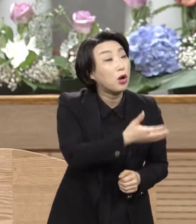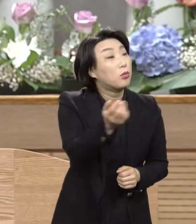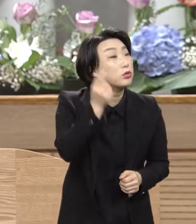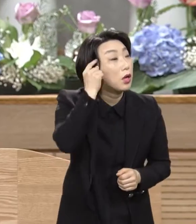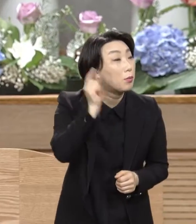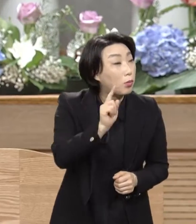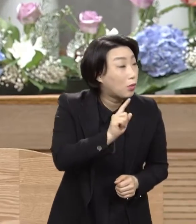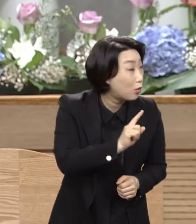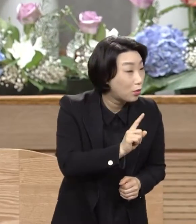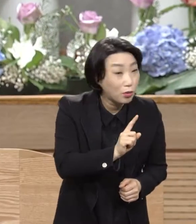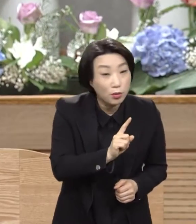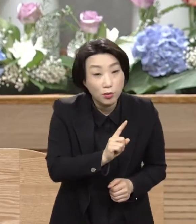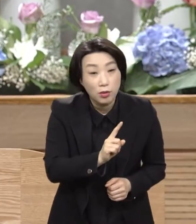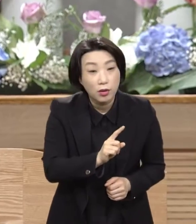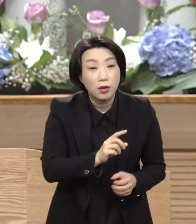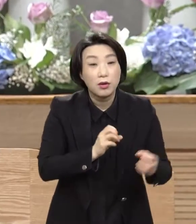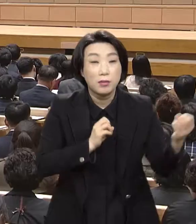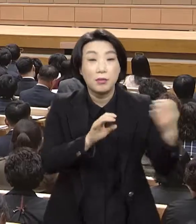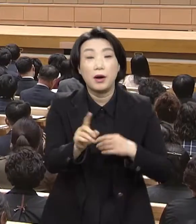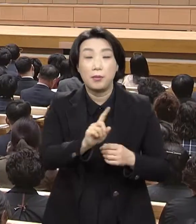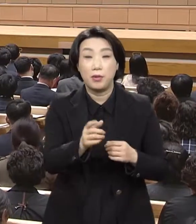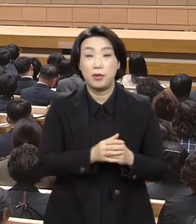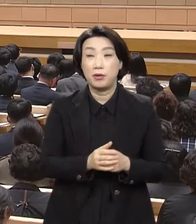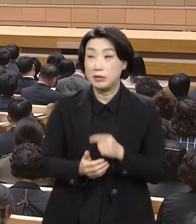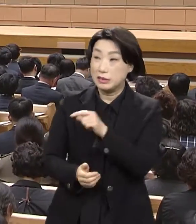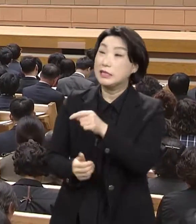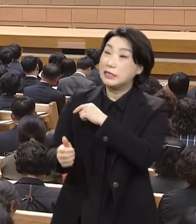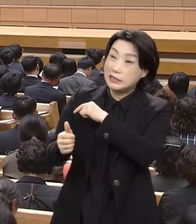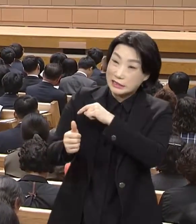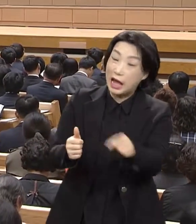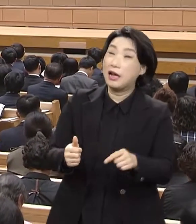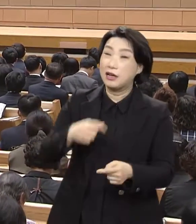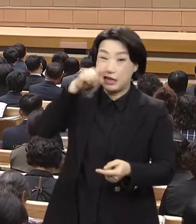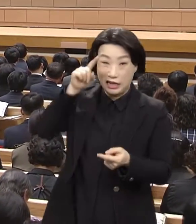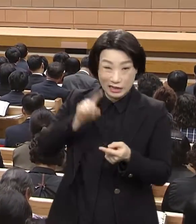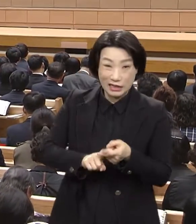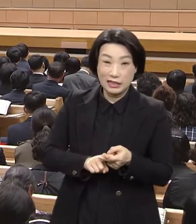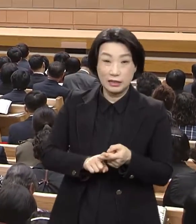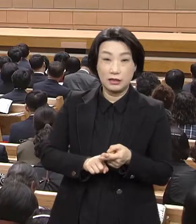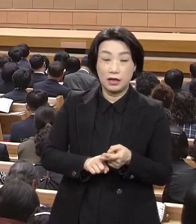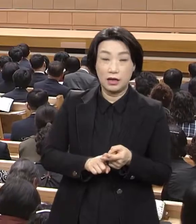어떠하뇨? 대답하여 가로되, 저는 사형에